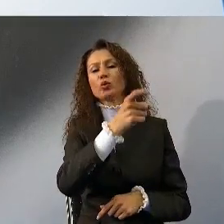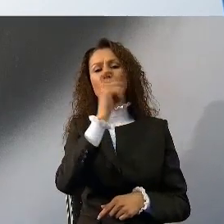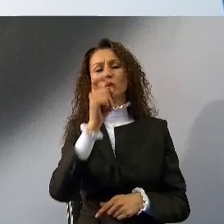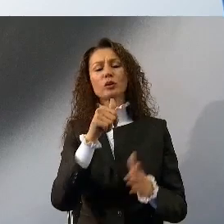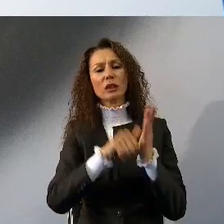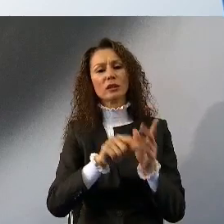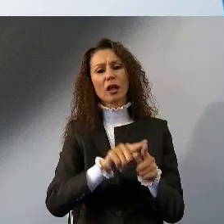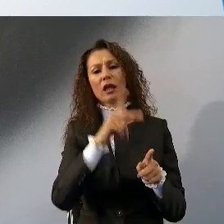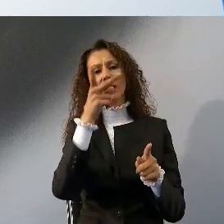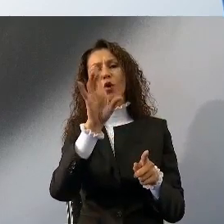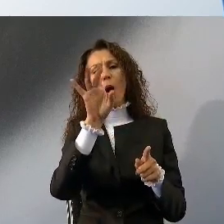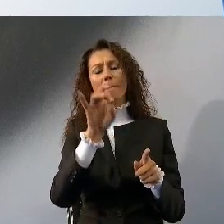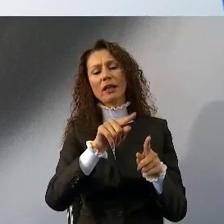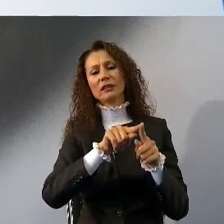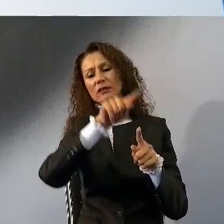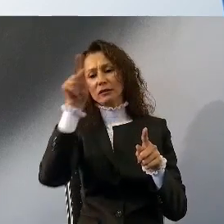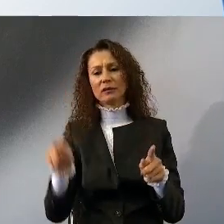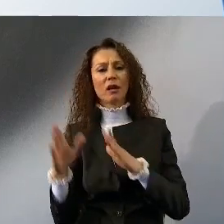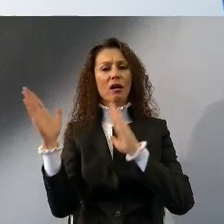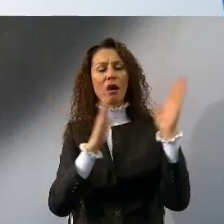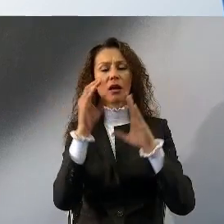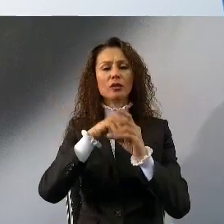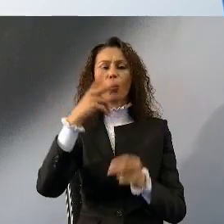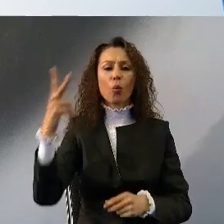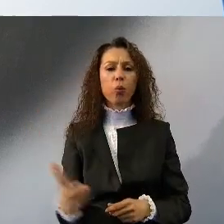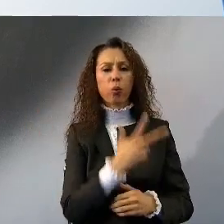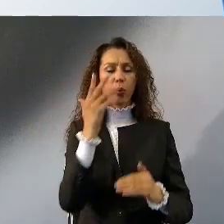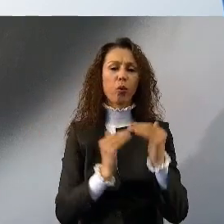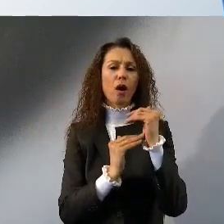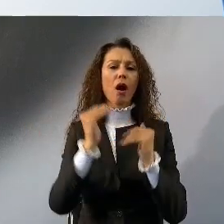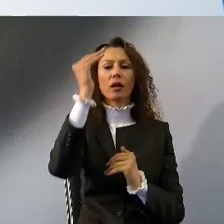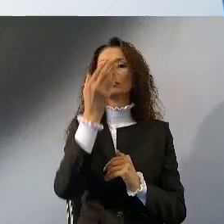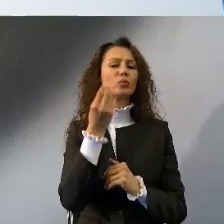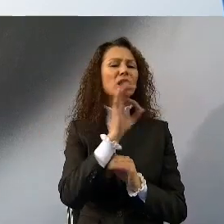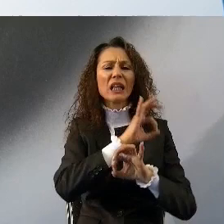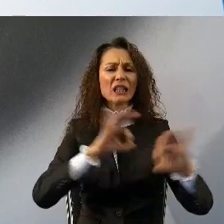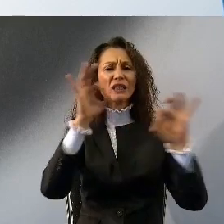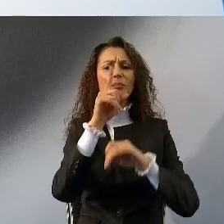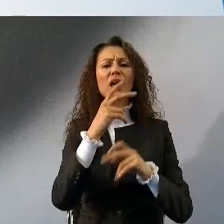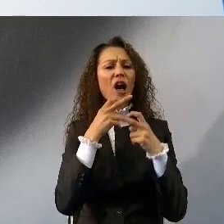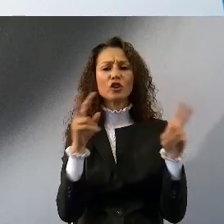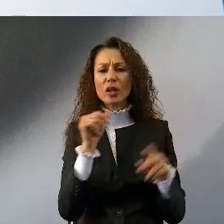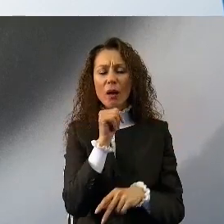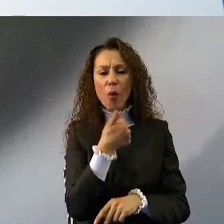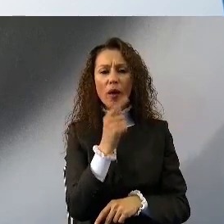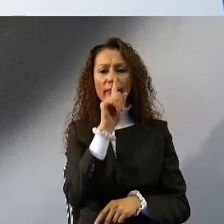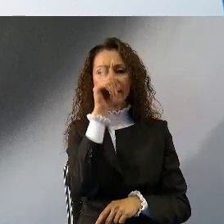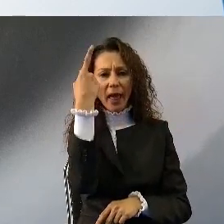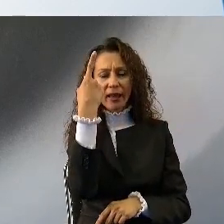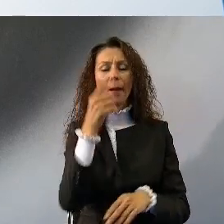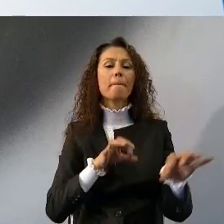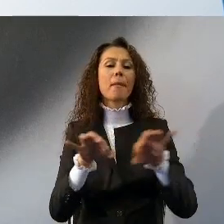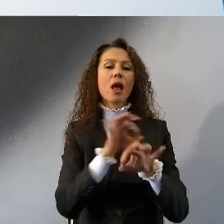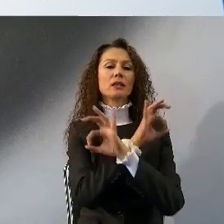1999 ile 2015 arasında büyük bir hızla arttığını görüyoruz. Bunun hiçbir açıklaması yok. Tek açıklaması